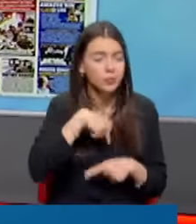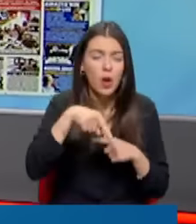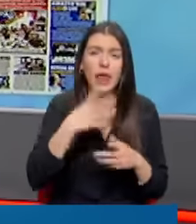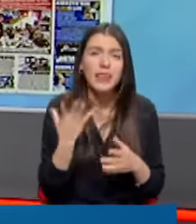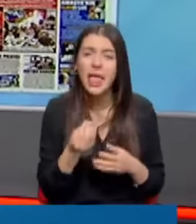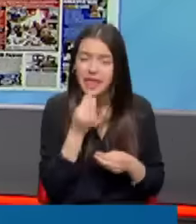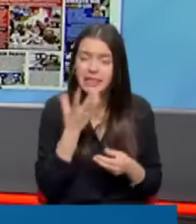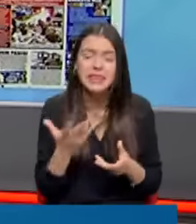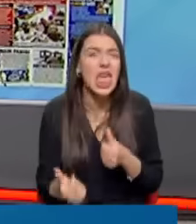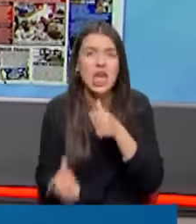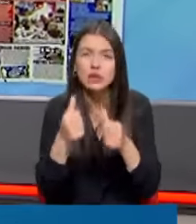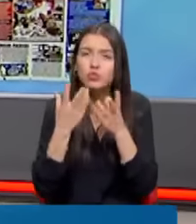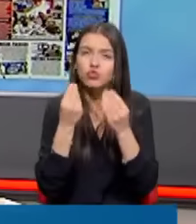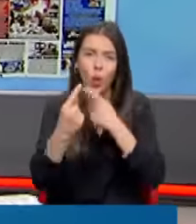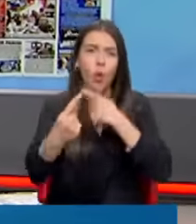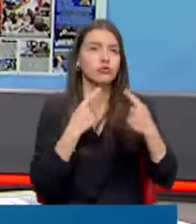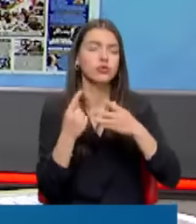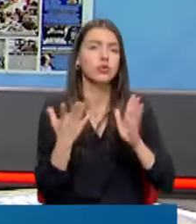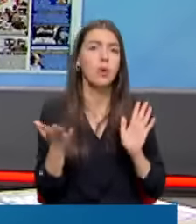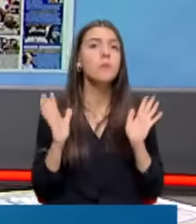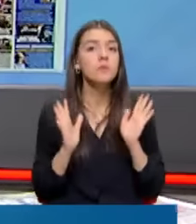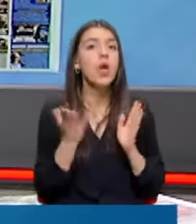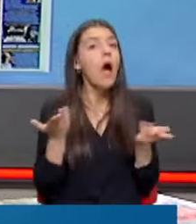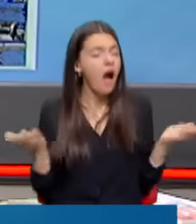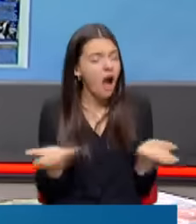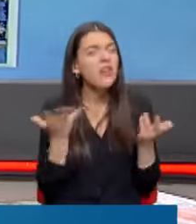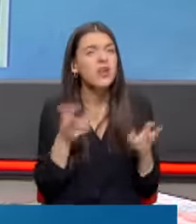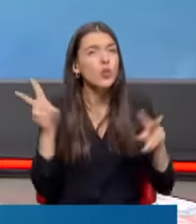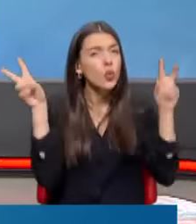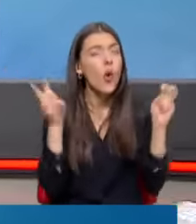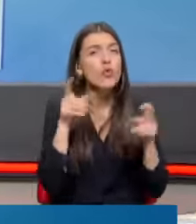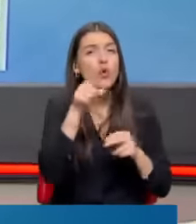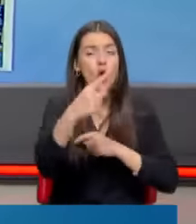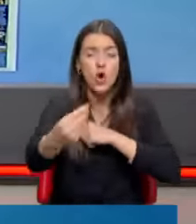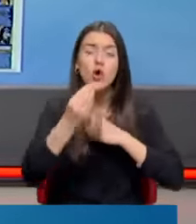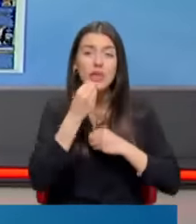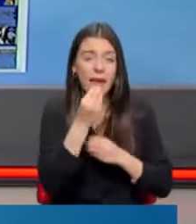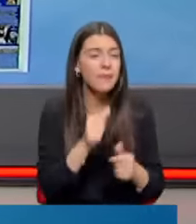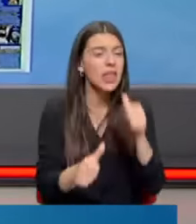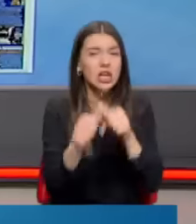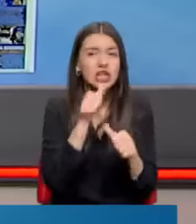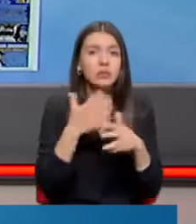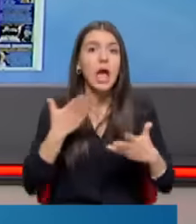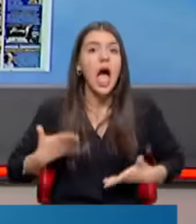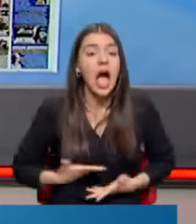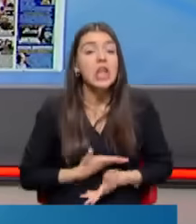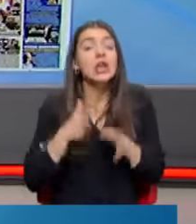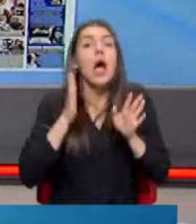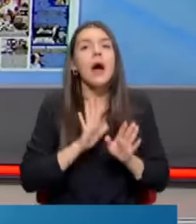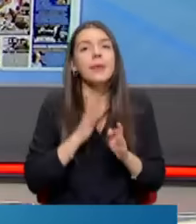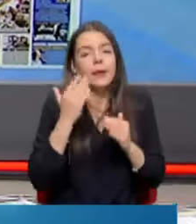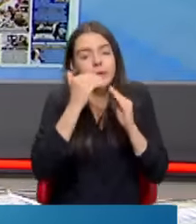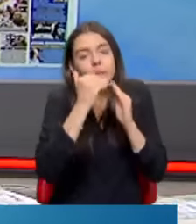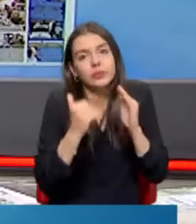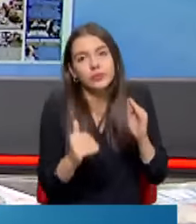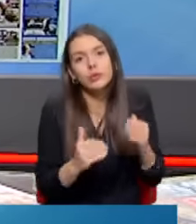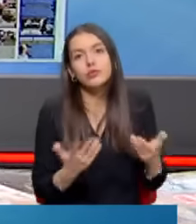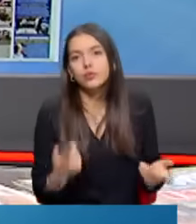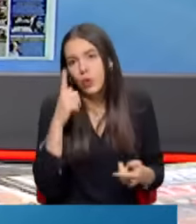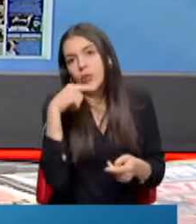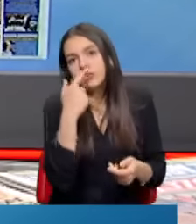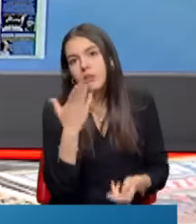çok konuşuluyor. Çünkü artık mesele gerçekten yemek içmek ve aç kalmamaya kadar